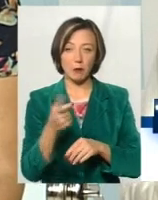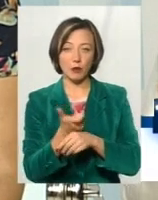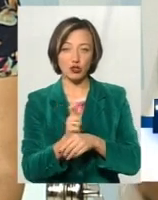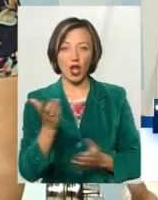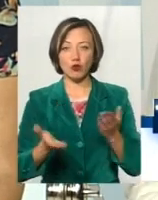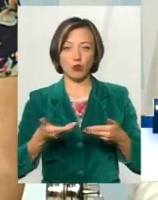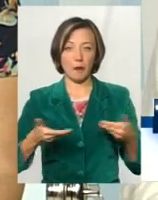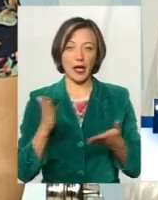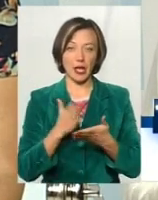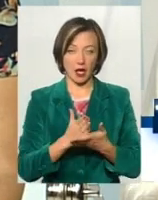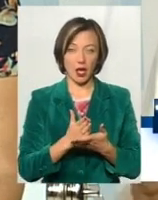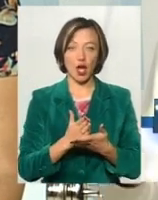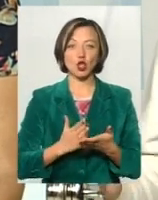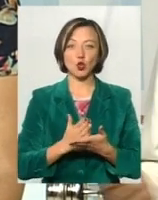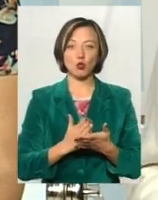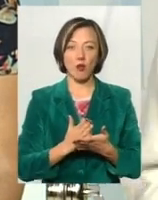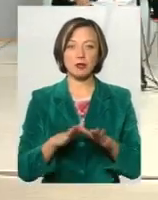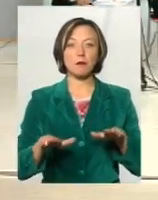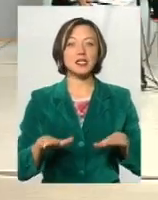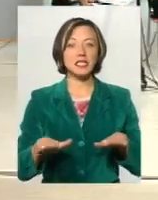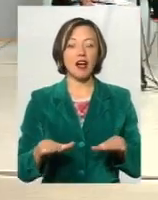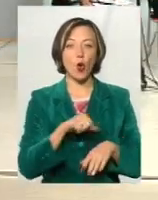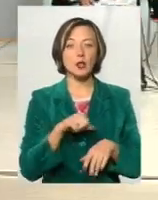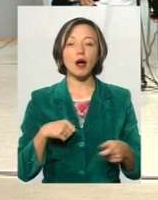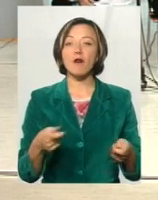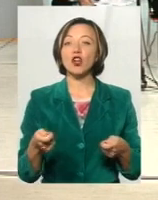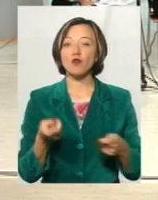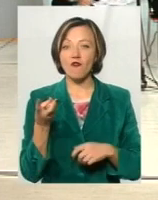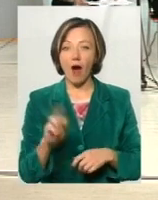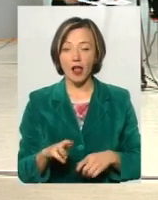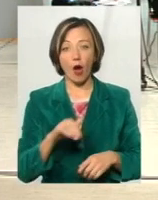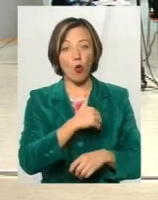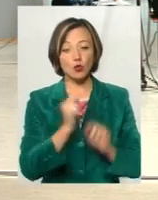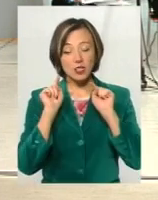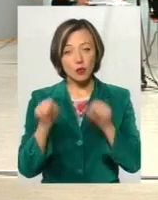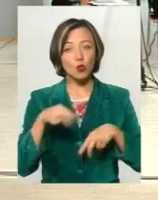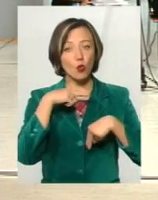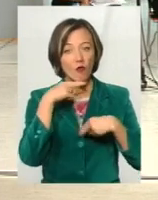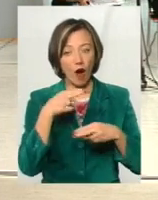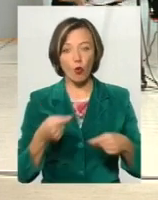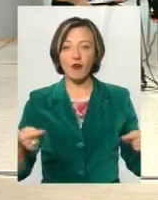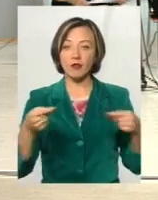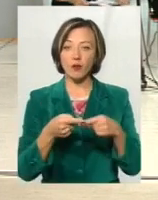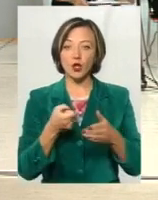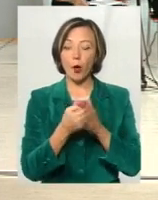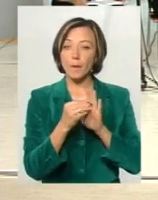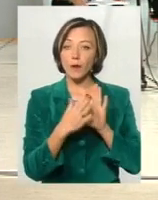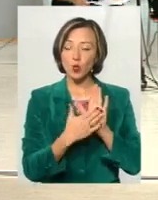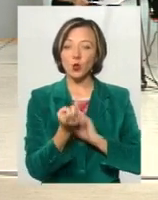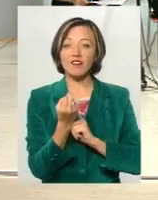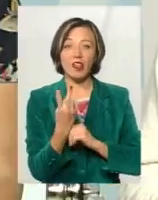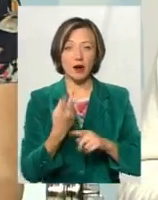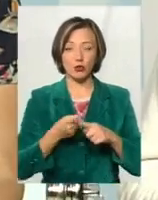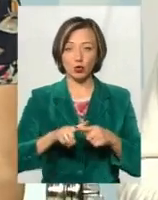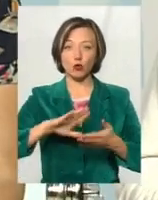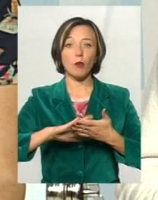є службовцями місцевого самоврядування. Я хочу звернути увагу, що відповідно до пункту 12 цього